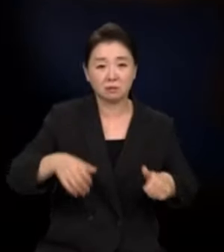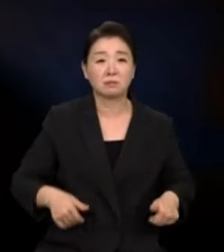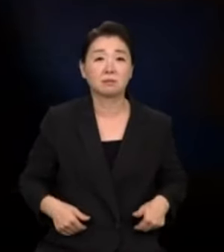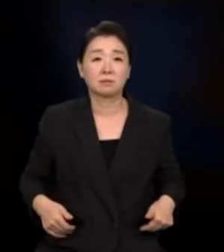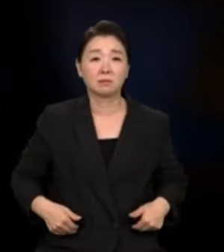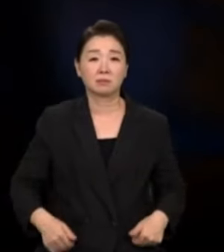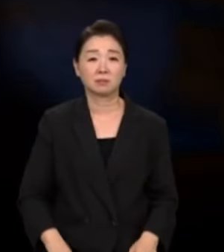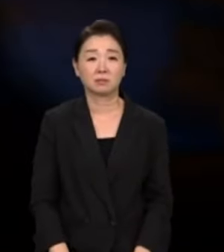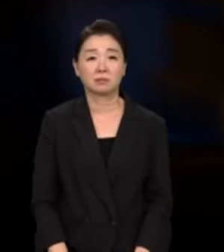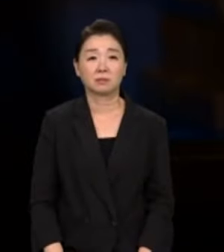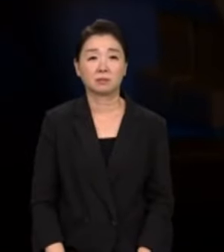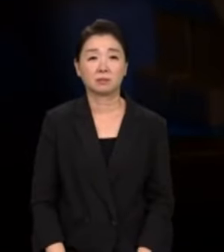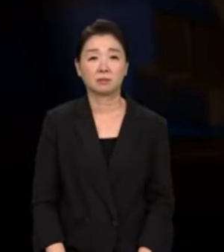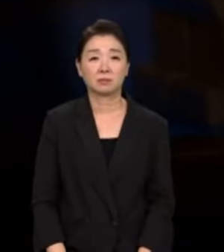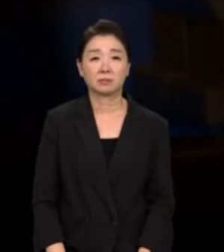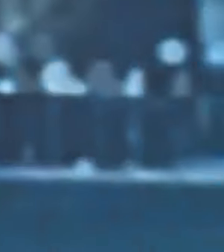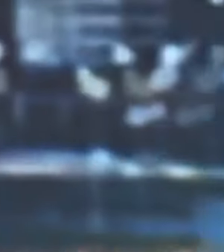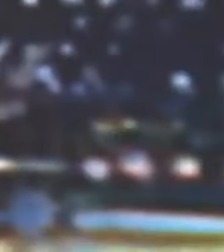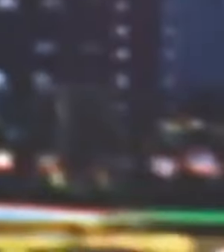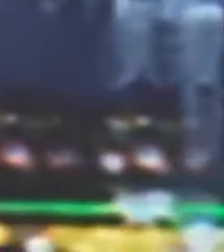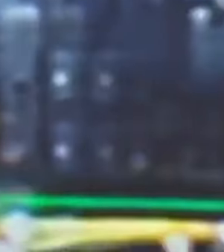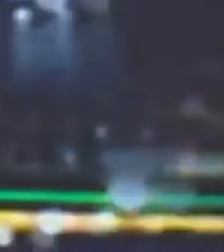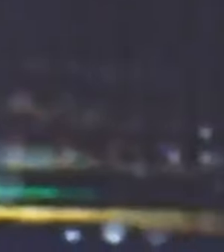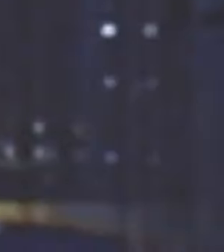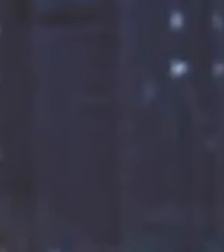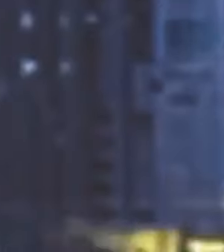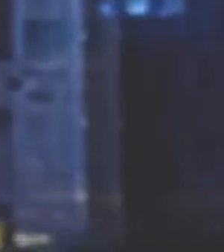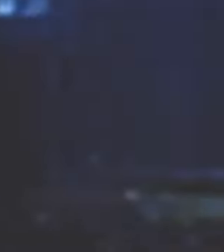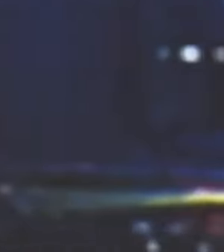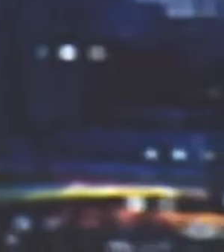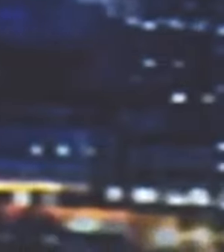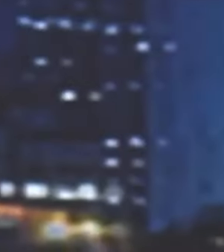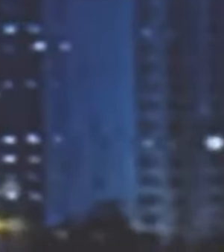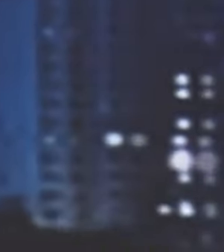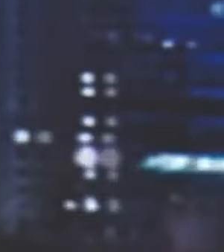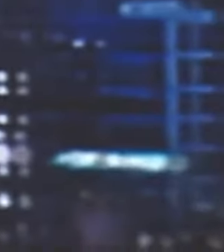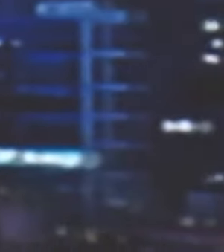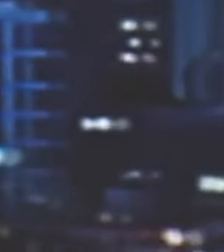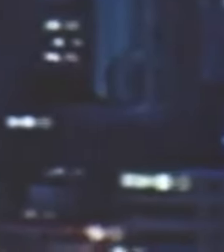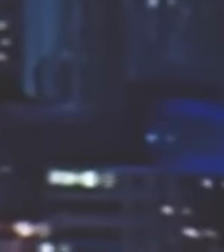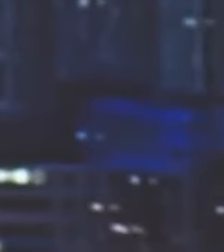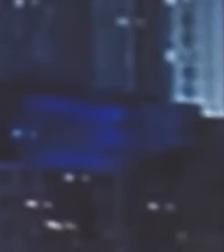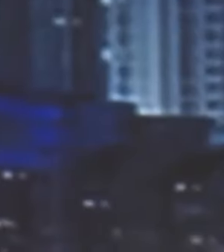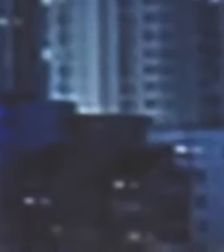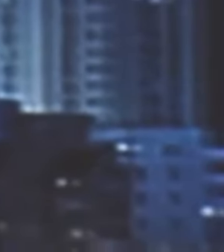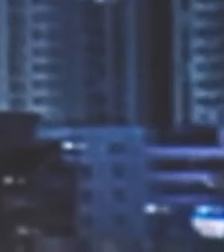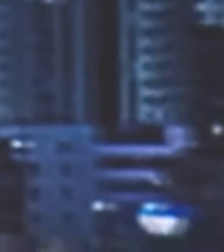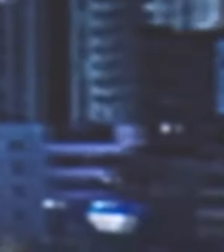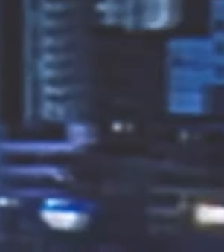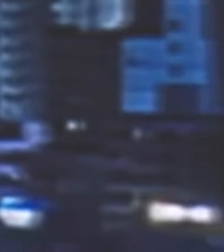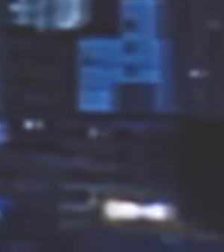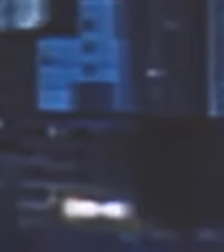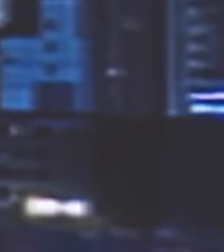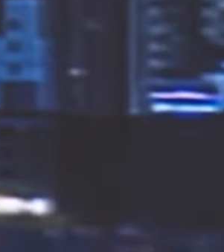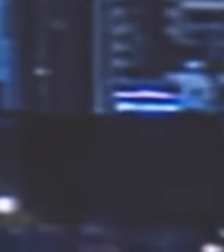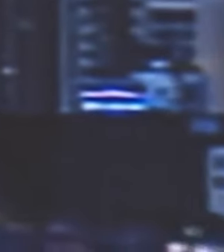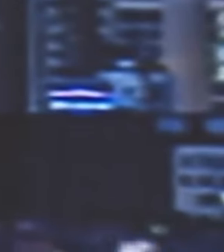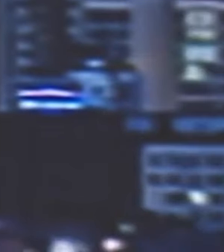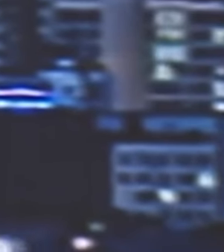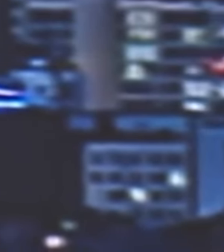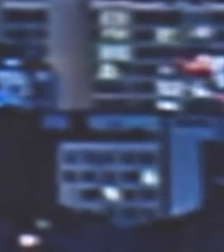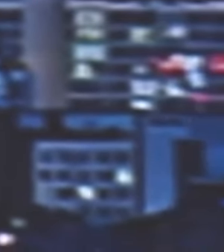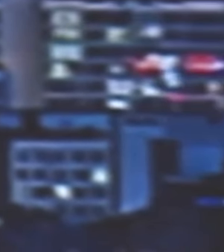jtbc 신입니다 jtbc 뉴스를 시청해 주셔서 고맙습니다 저희는 저녁 6시